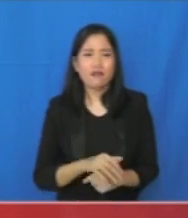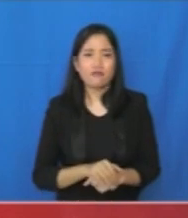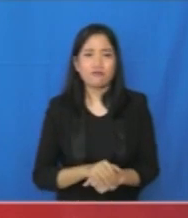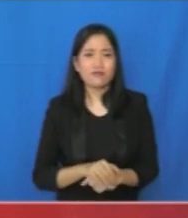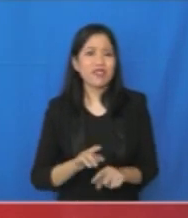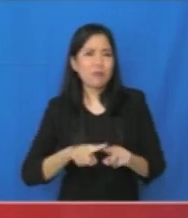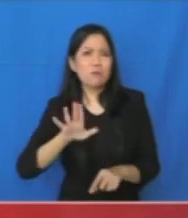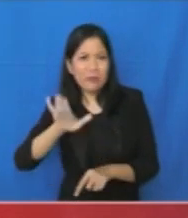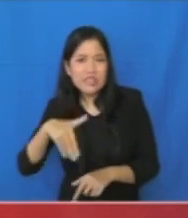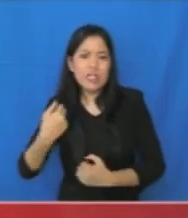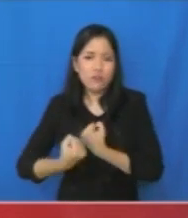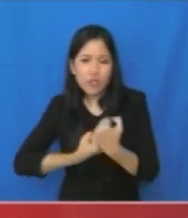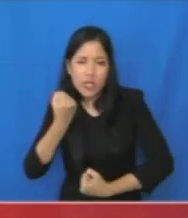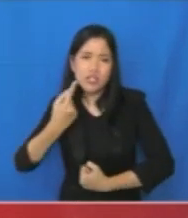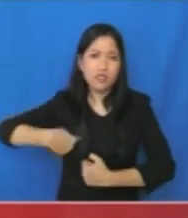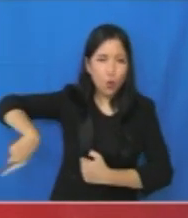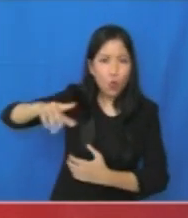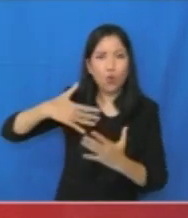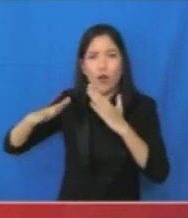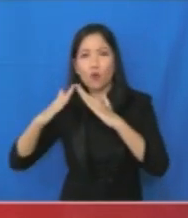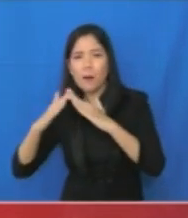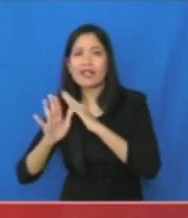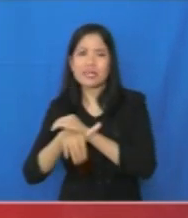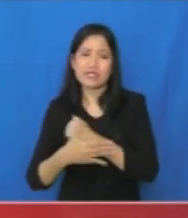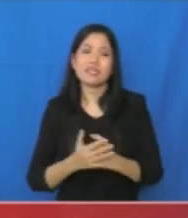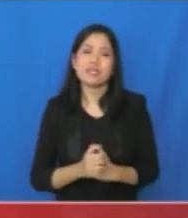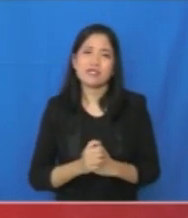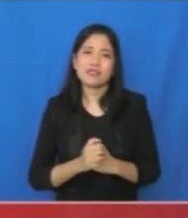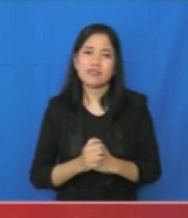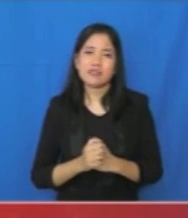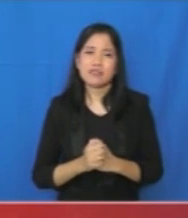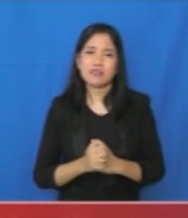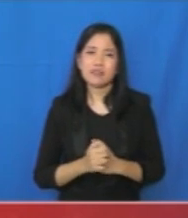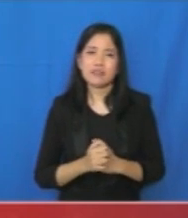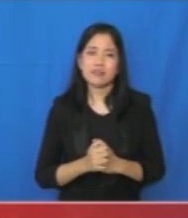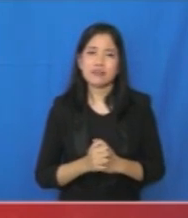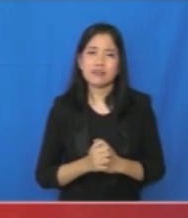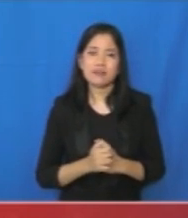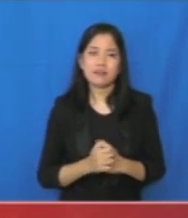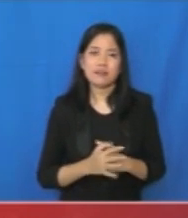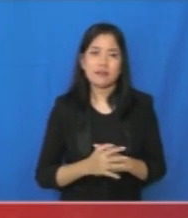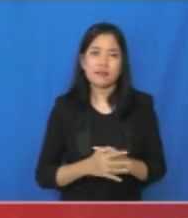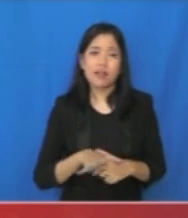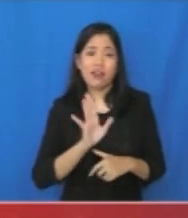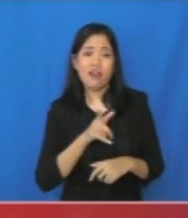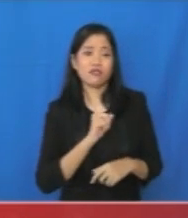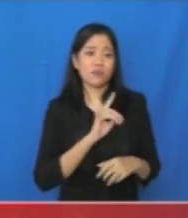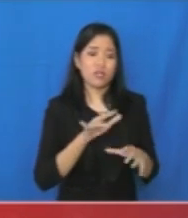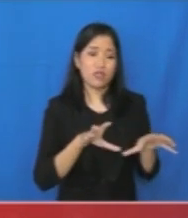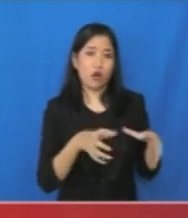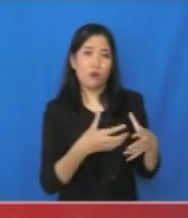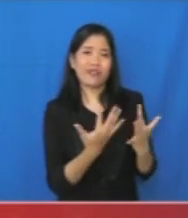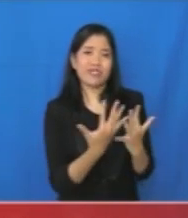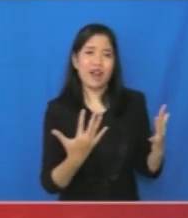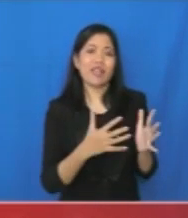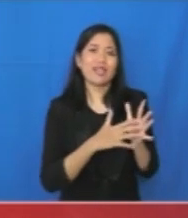ditengah-tengah kita dan kemudian masih banyak kelompok masyarakat yang rentan